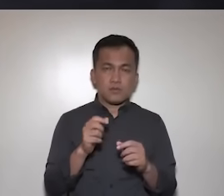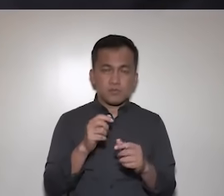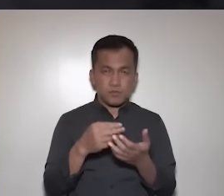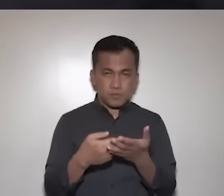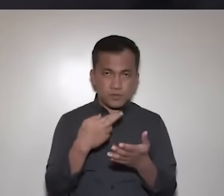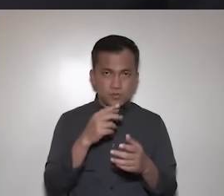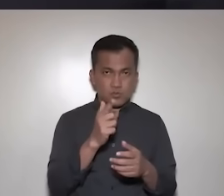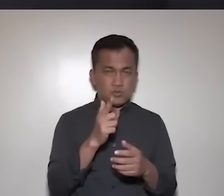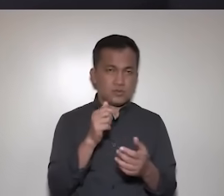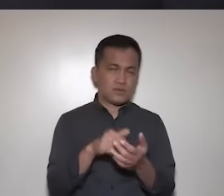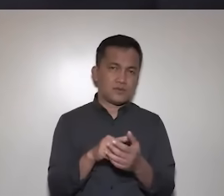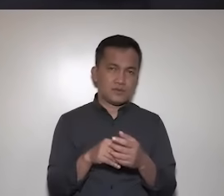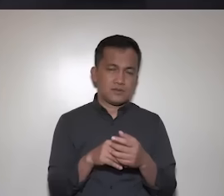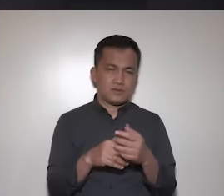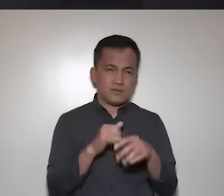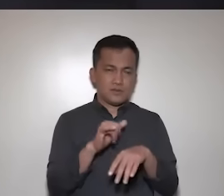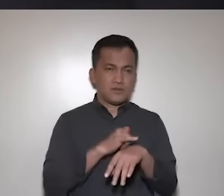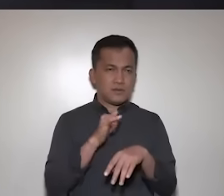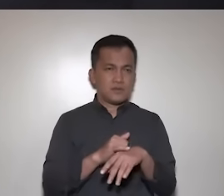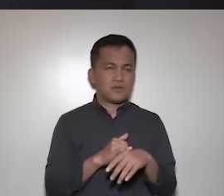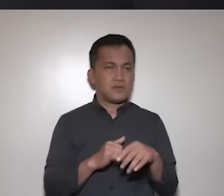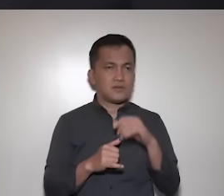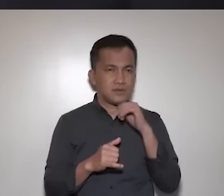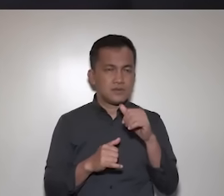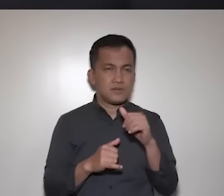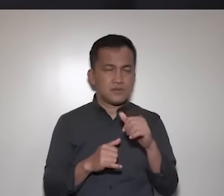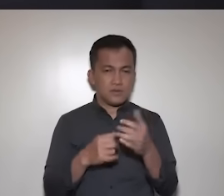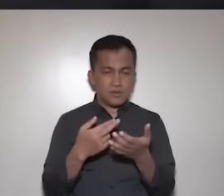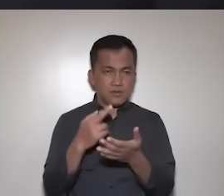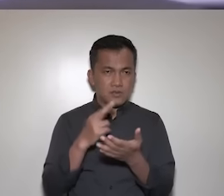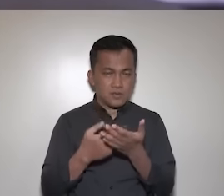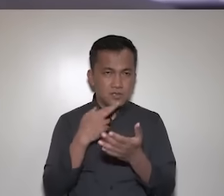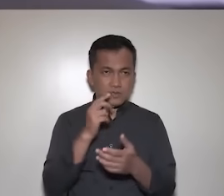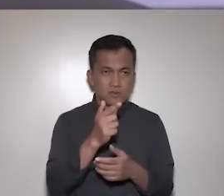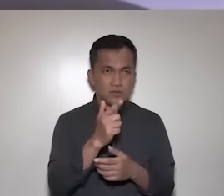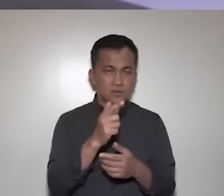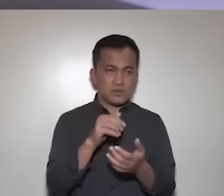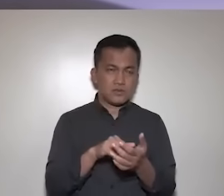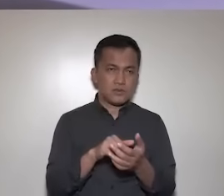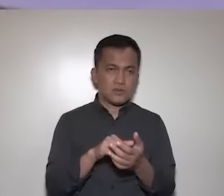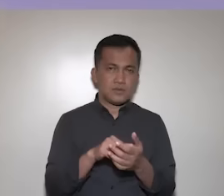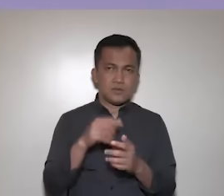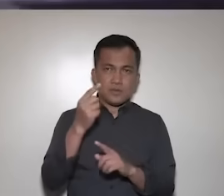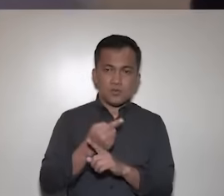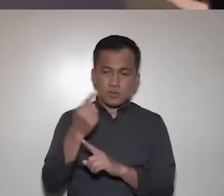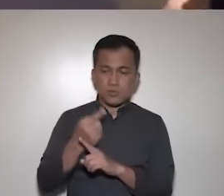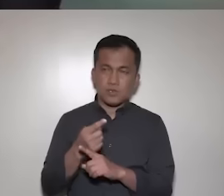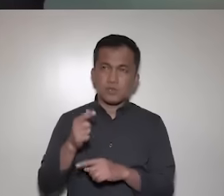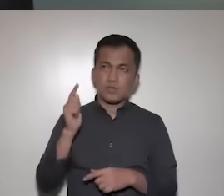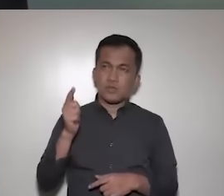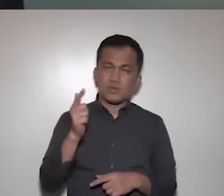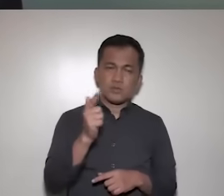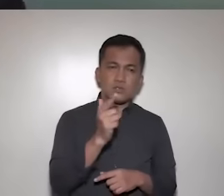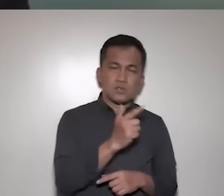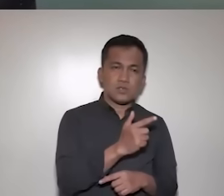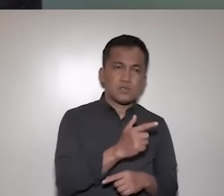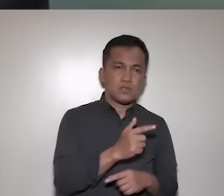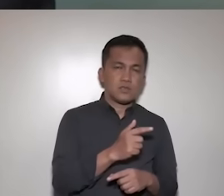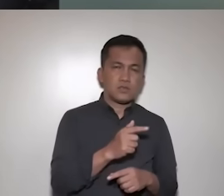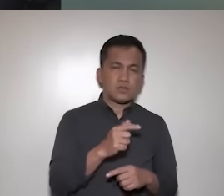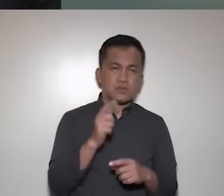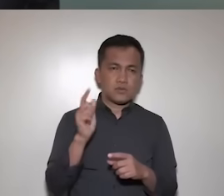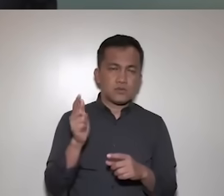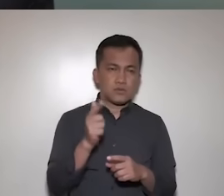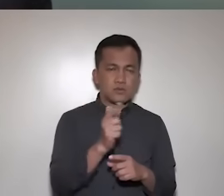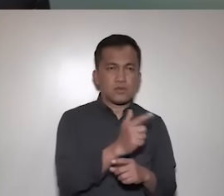20,000? Bigas, ikaw naman, niluloko mo kami. Hindi, sir. Bigas, 20,000? Kasi sabi niya, buwan-buwan, 20,000 eh. Oh. Ay, hindi naman, sir, buwan-buwan,